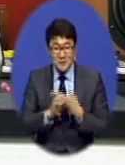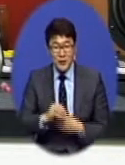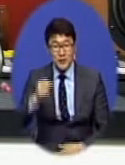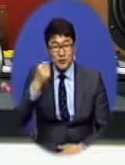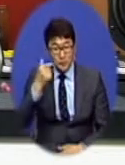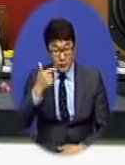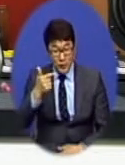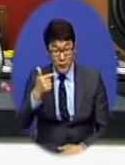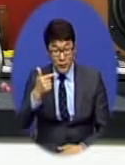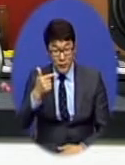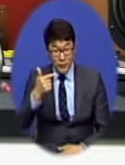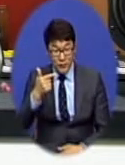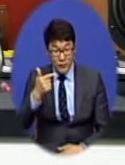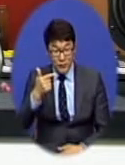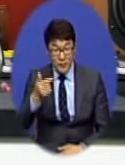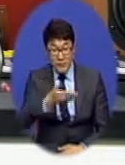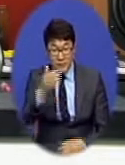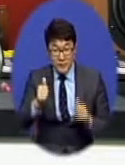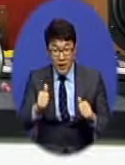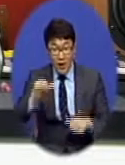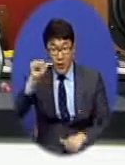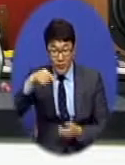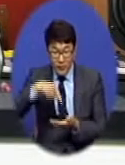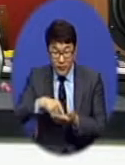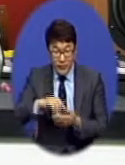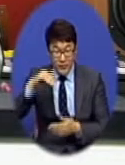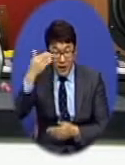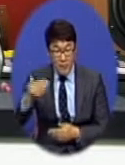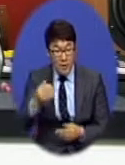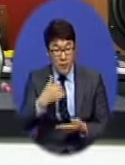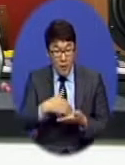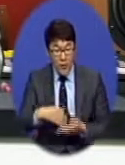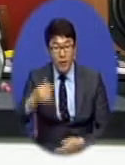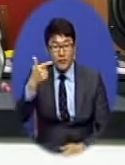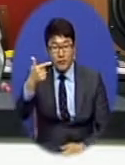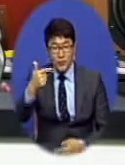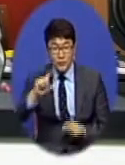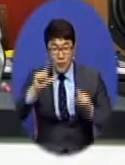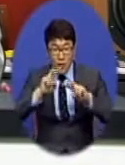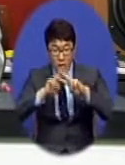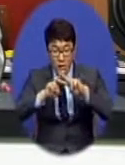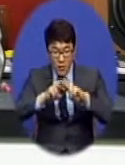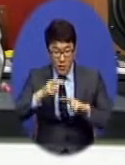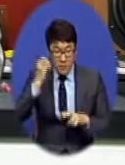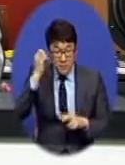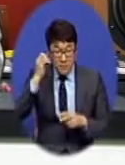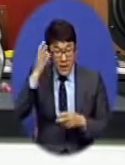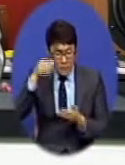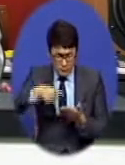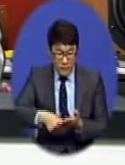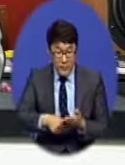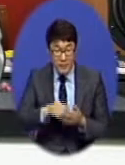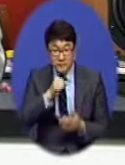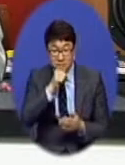생각하시면, 시청자 심사 5번 누르시고, 박 화자님의 번호 6번 누르시고, 우물정자 꾹 누르시고, 전화 끊으시면